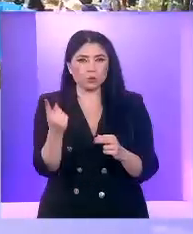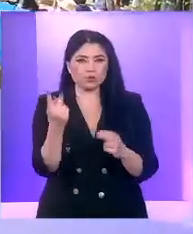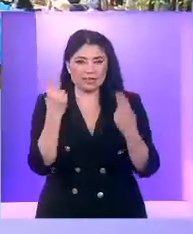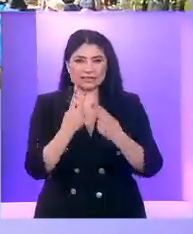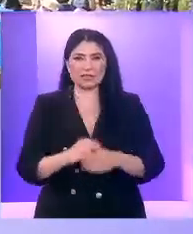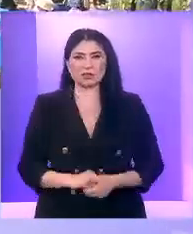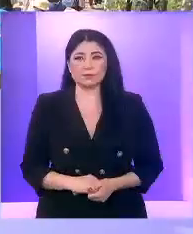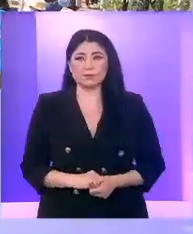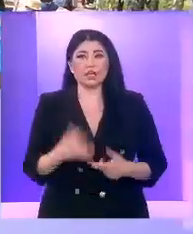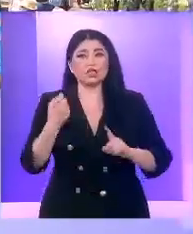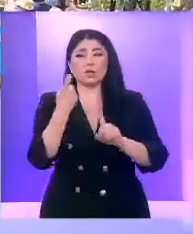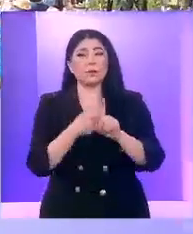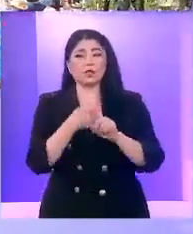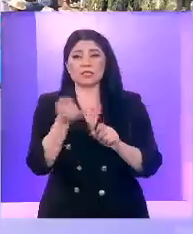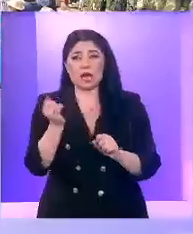astăzi?